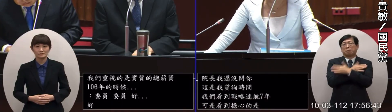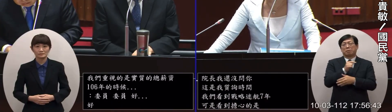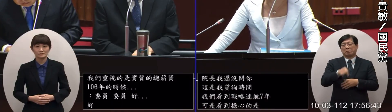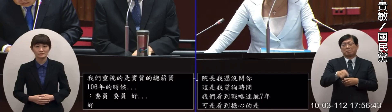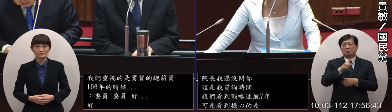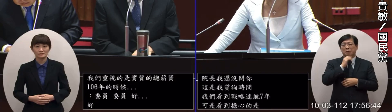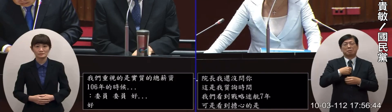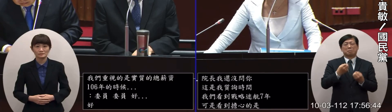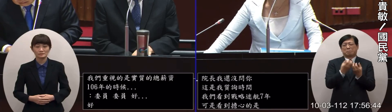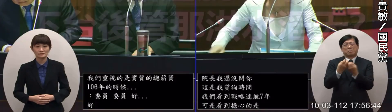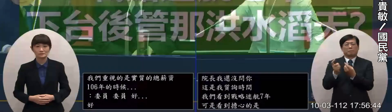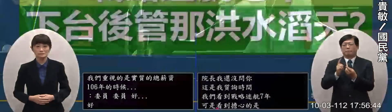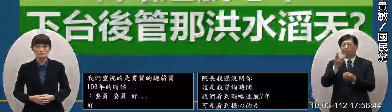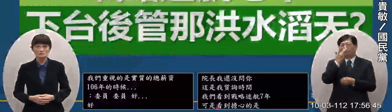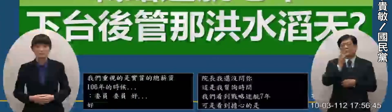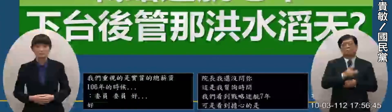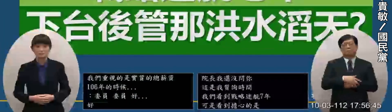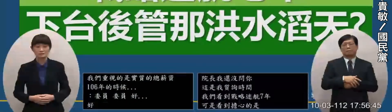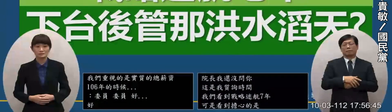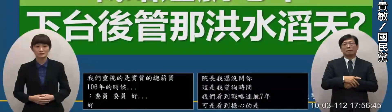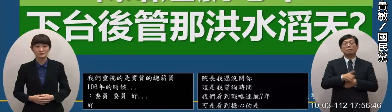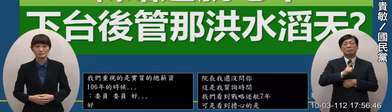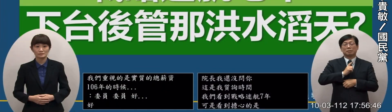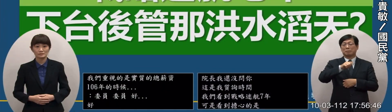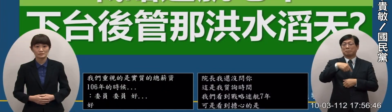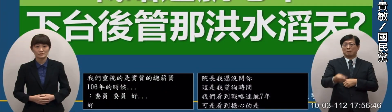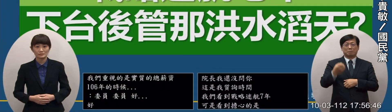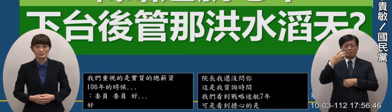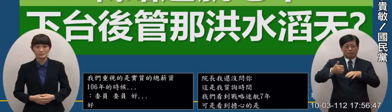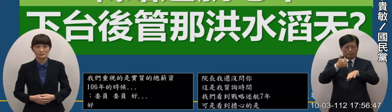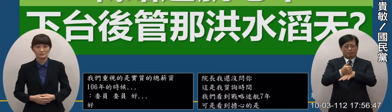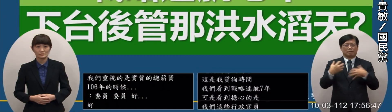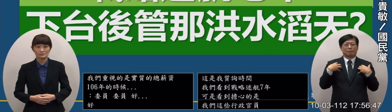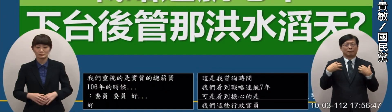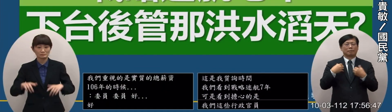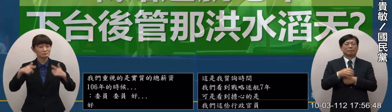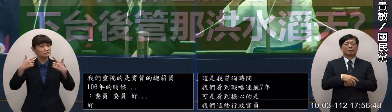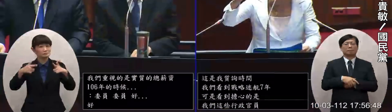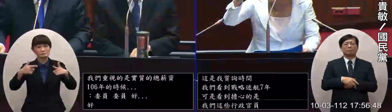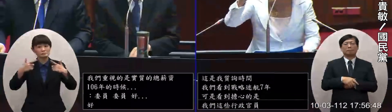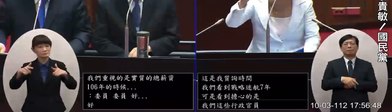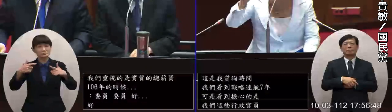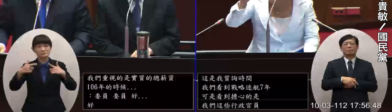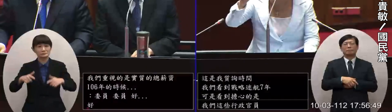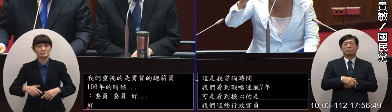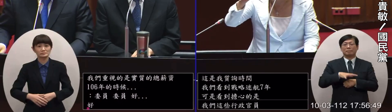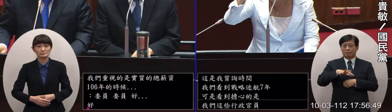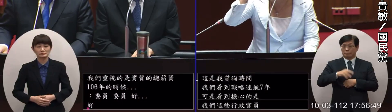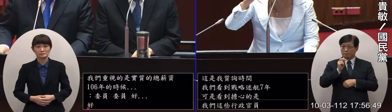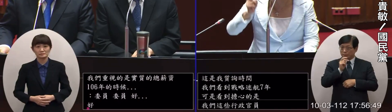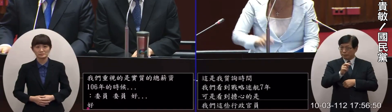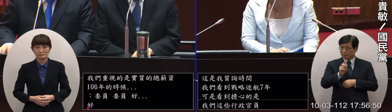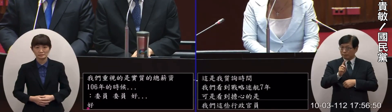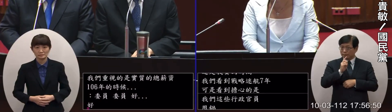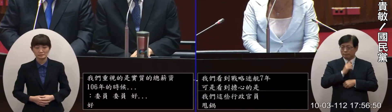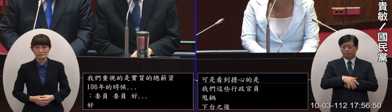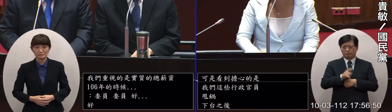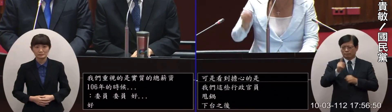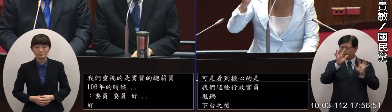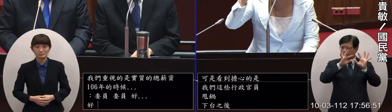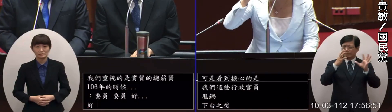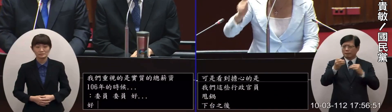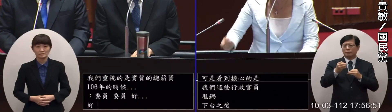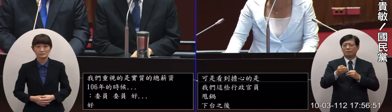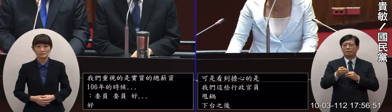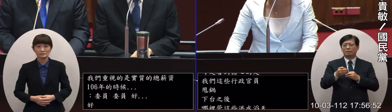的洪水滔天呢？那是你下一任的事情。 没有这 一。我们看到我们的迷航，